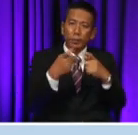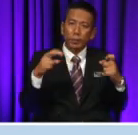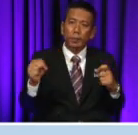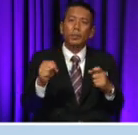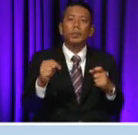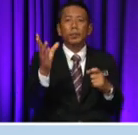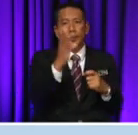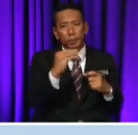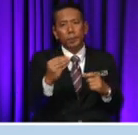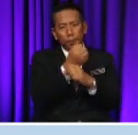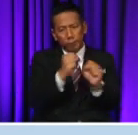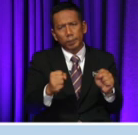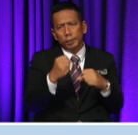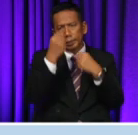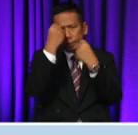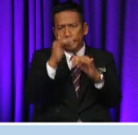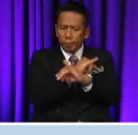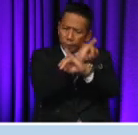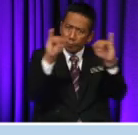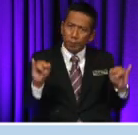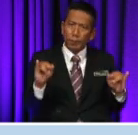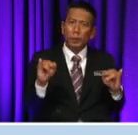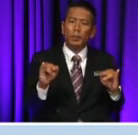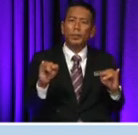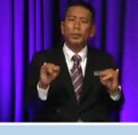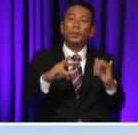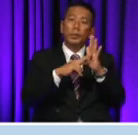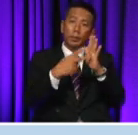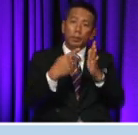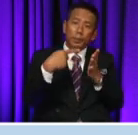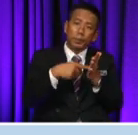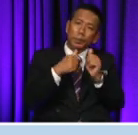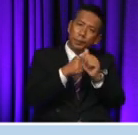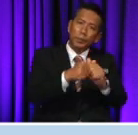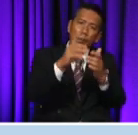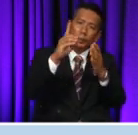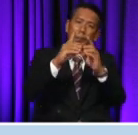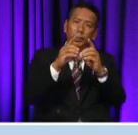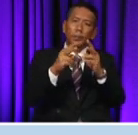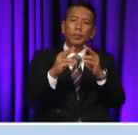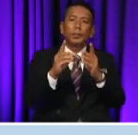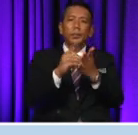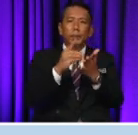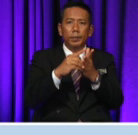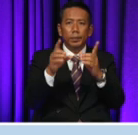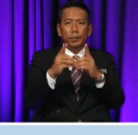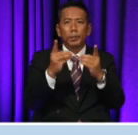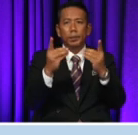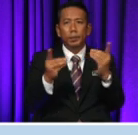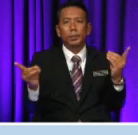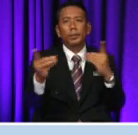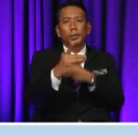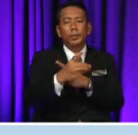bersedia memberikan penjelasan ada di tafsiran ini berdasarkan kepada kamus dewan edisi yang keempat baiknya berdasarkan